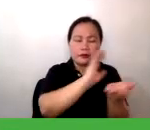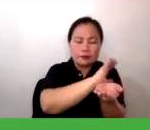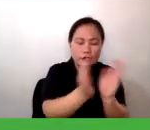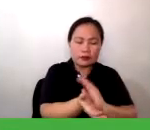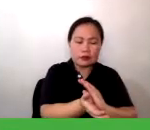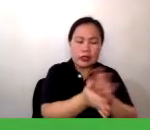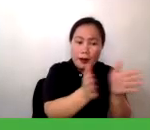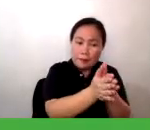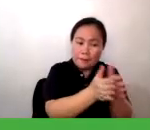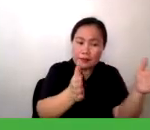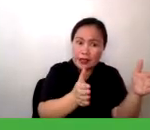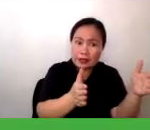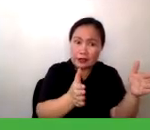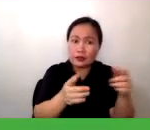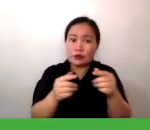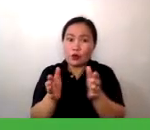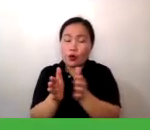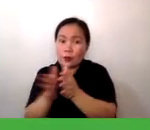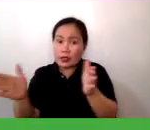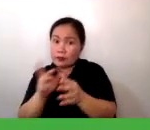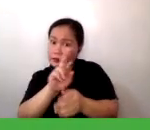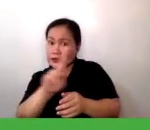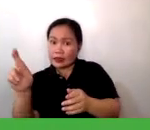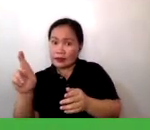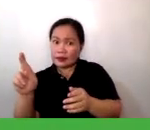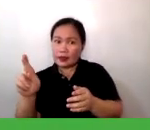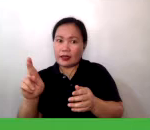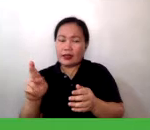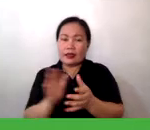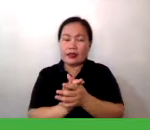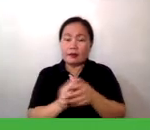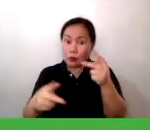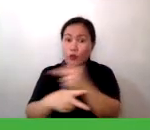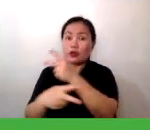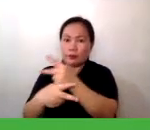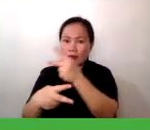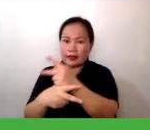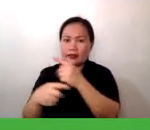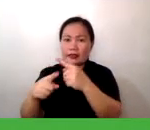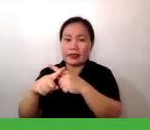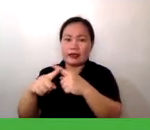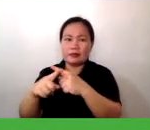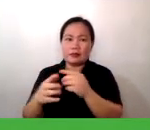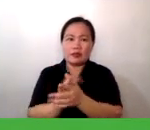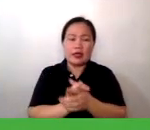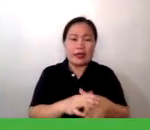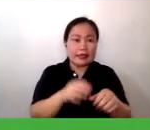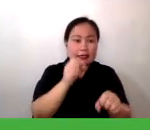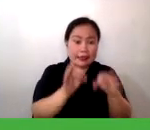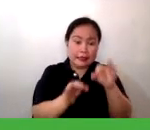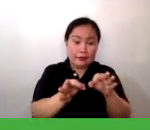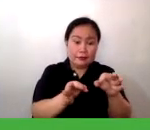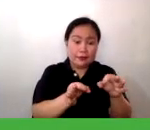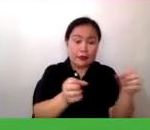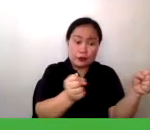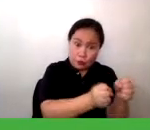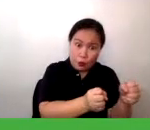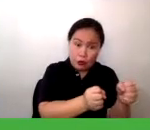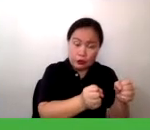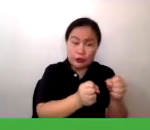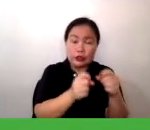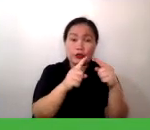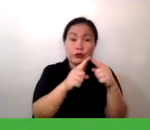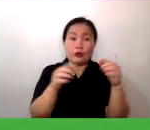to smaller unit, we are multiplying pa-right. Kapag pa-right ka, if you are converting smaller to